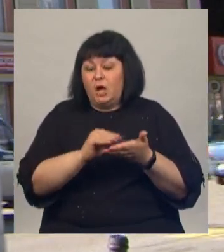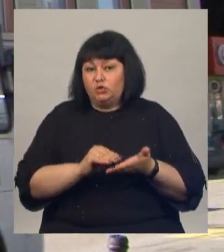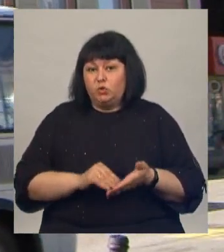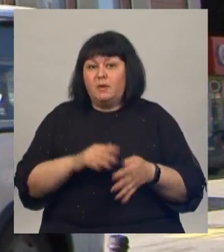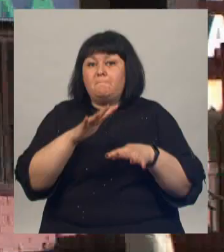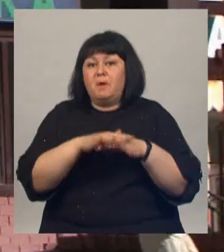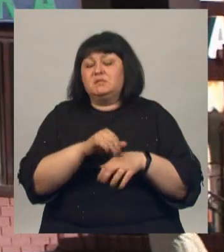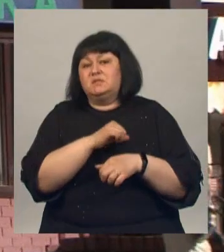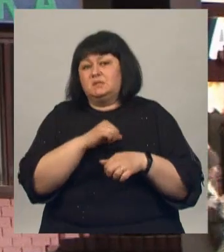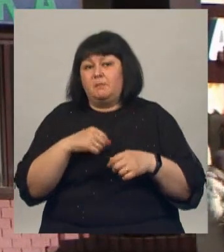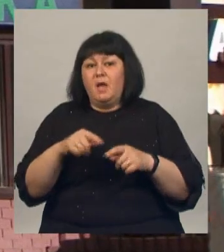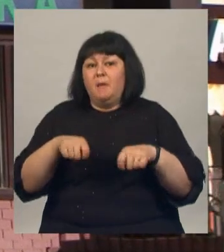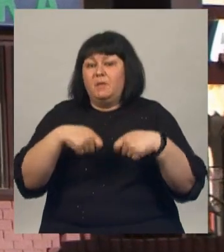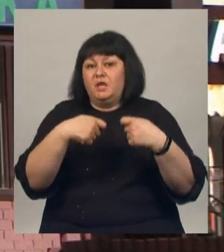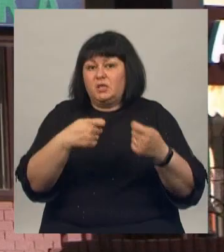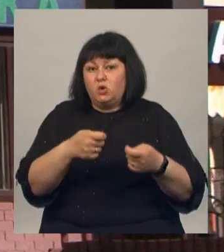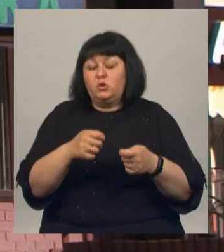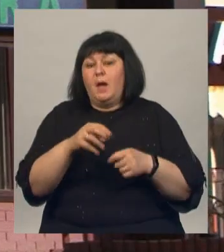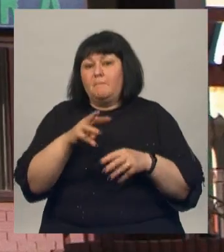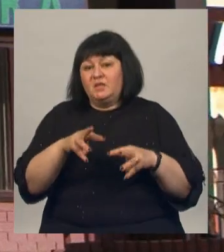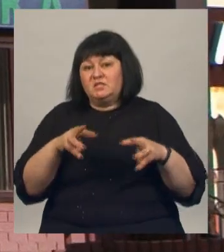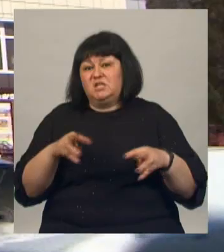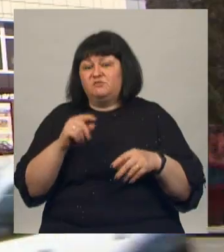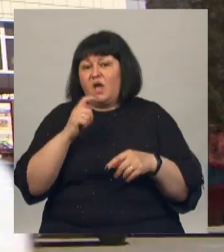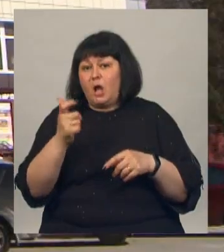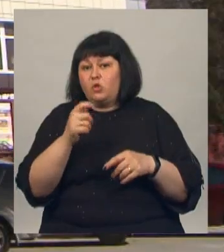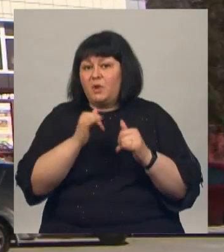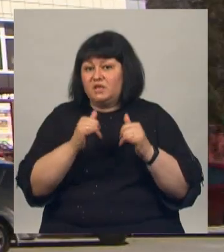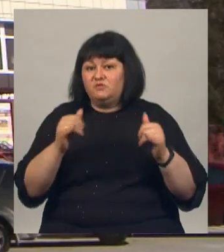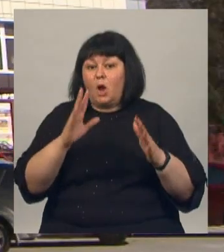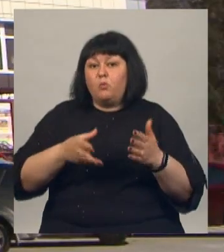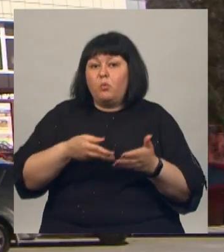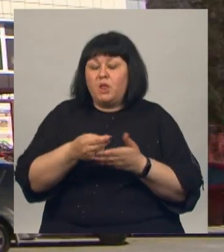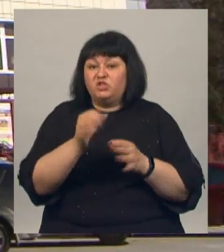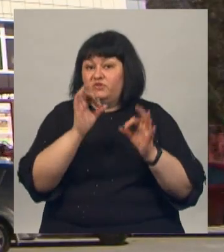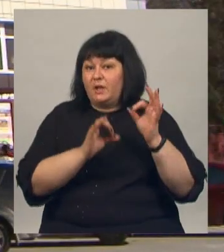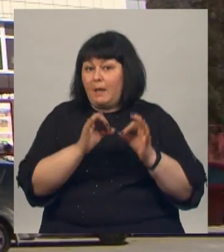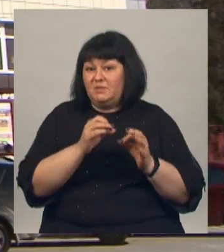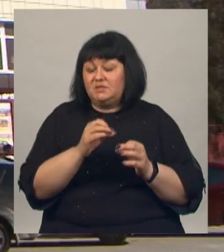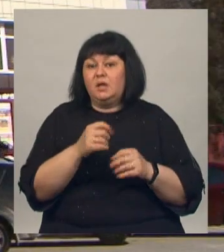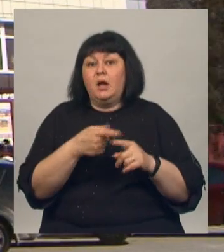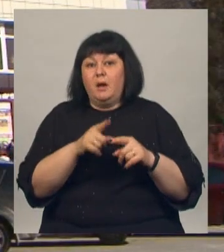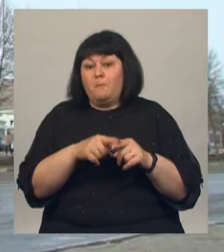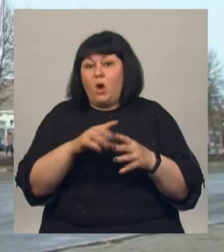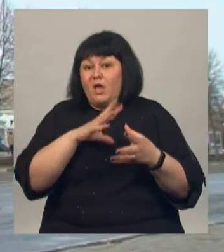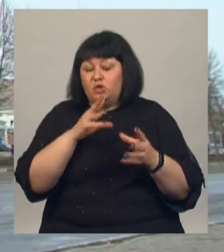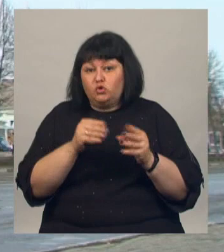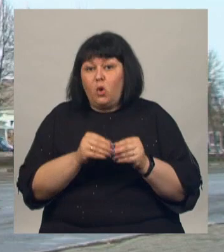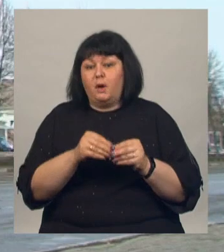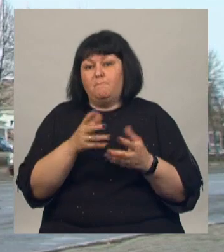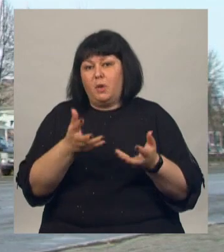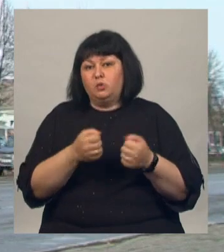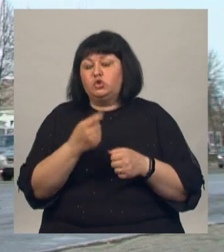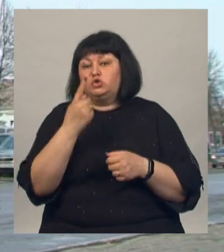банки сами передают в минэкономразвития информацию об уплаченных комиссиях по итогам первого квартала российский бизнес получит почти